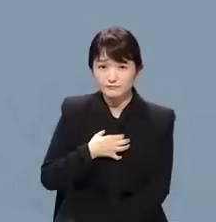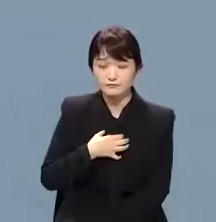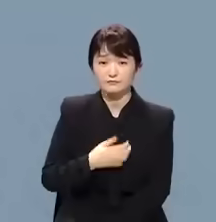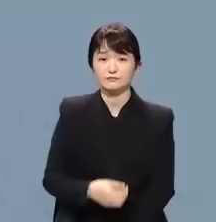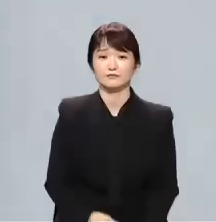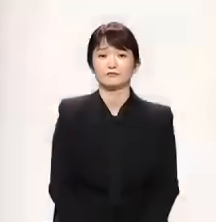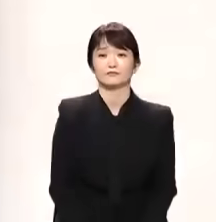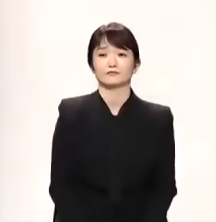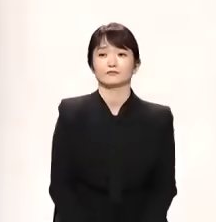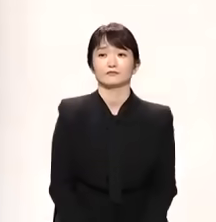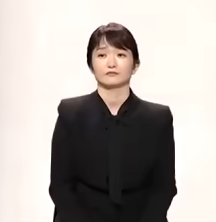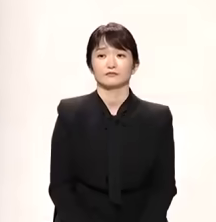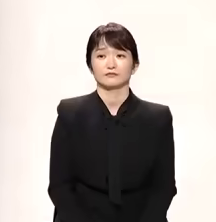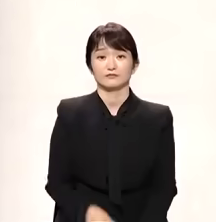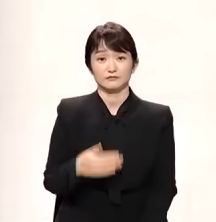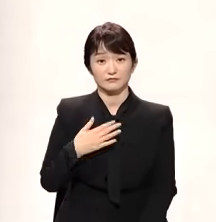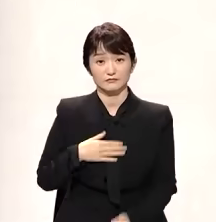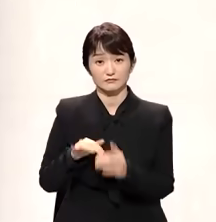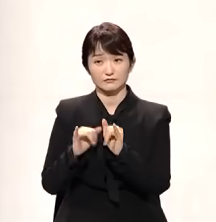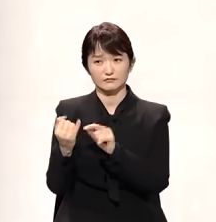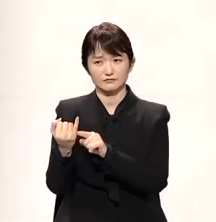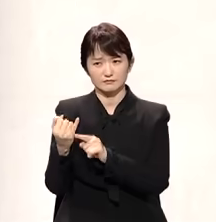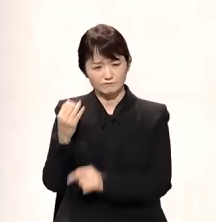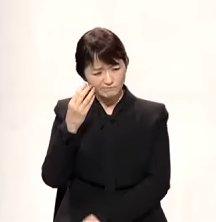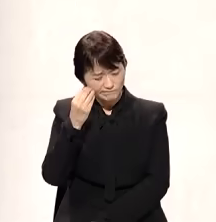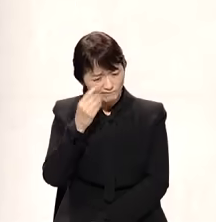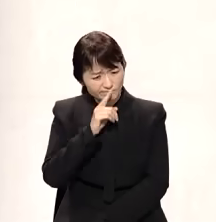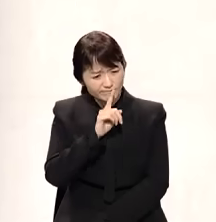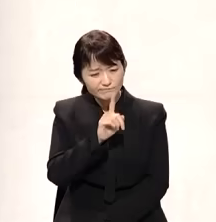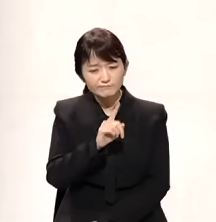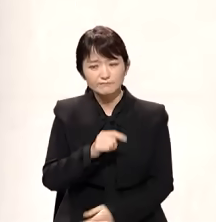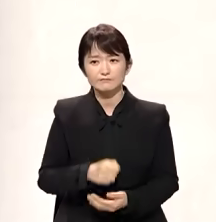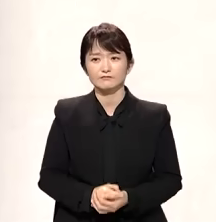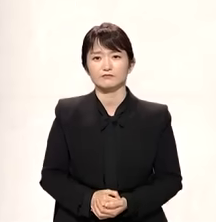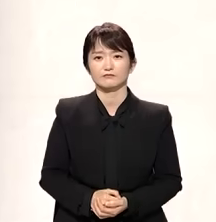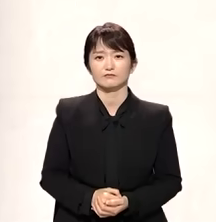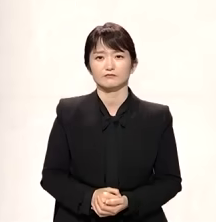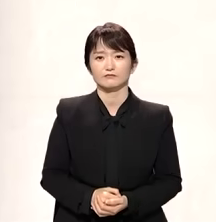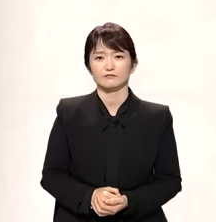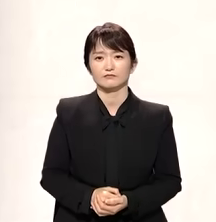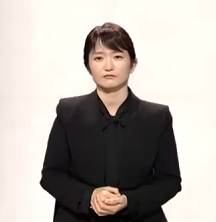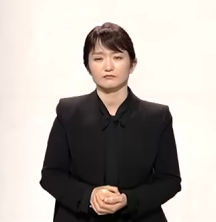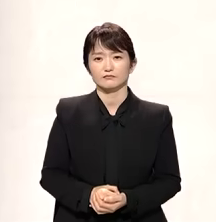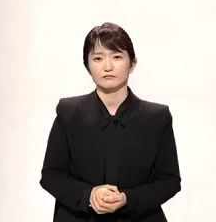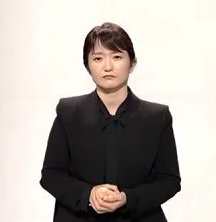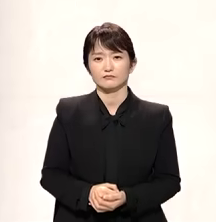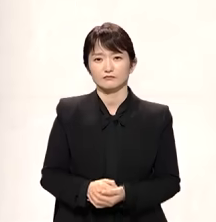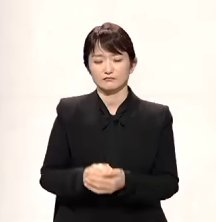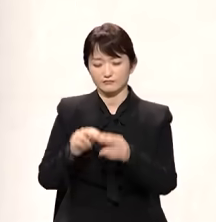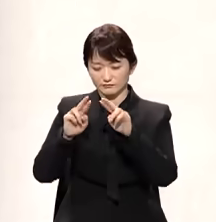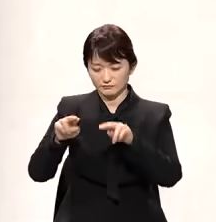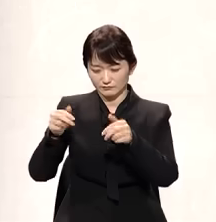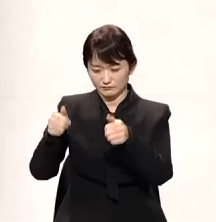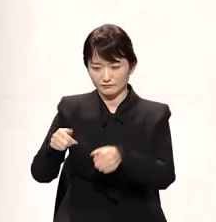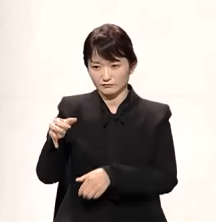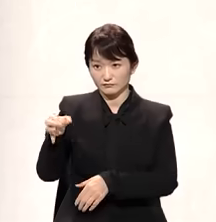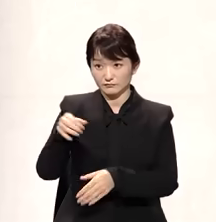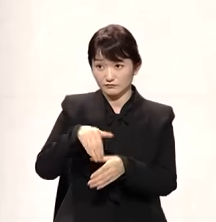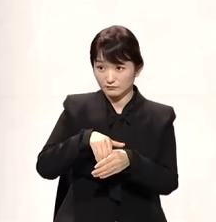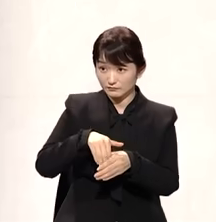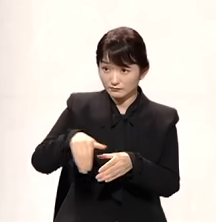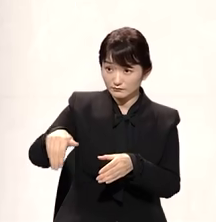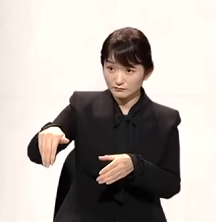상태였 또이 지인이 뭐 조 이상한 얘기 하는 거예 일단 부금은 뭐 보내야 되겠죠